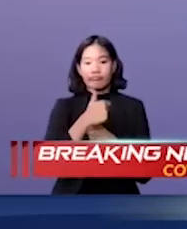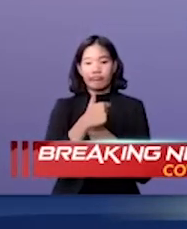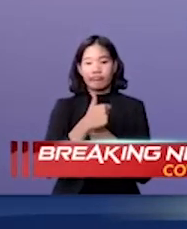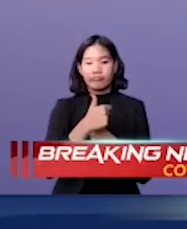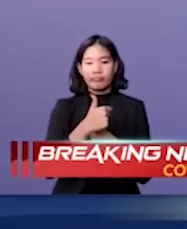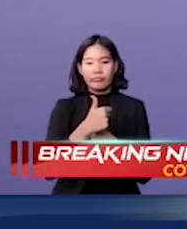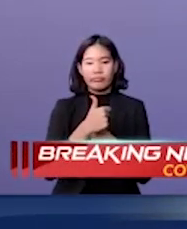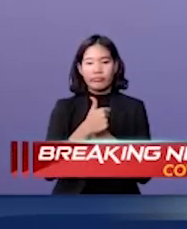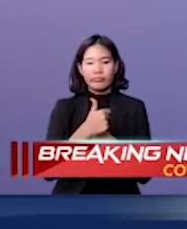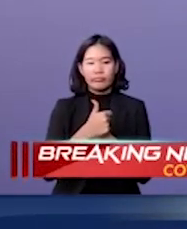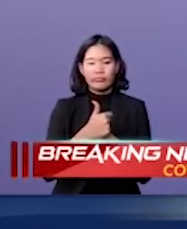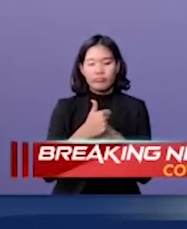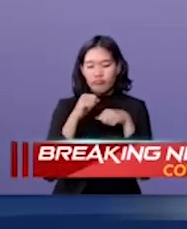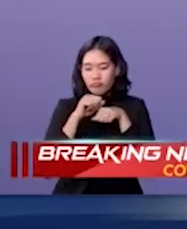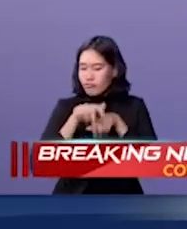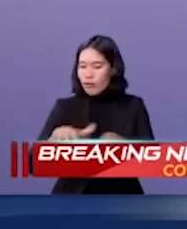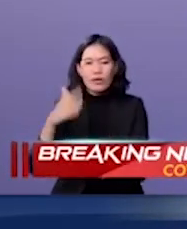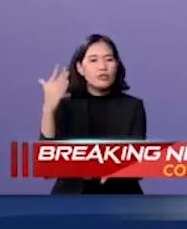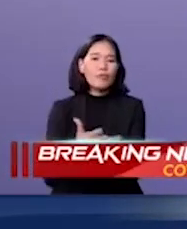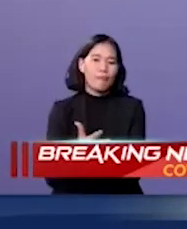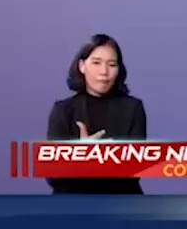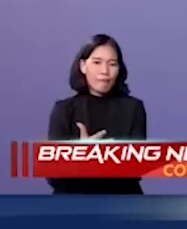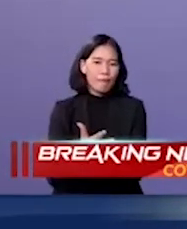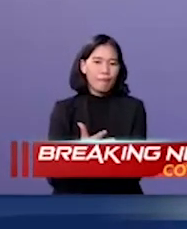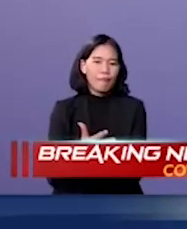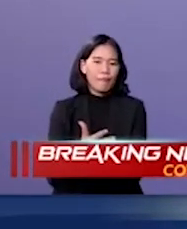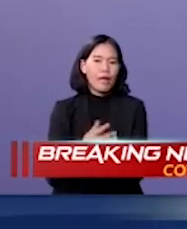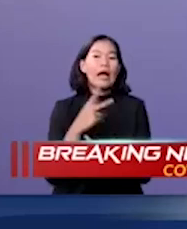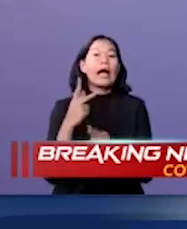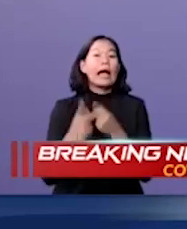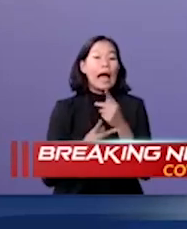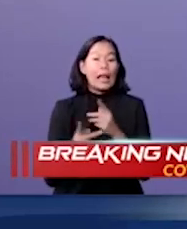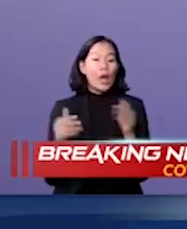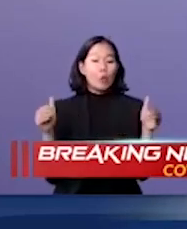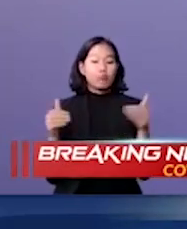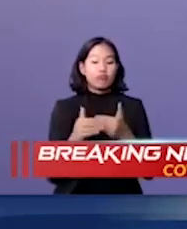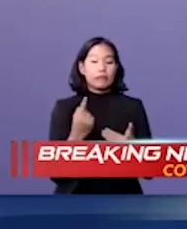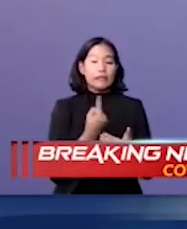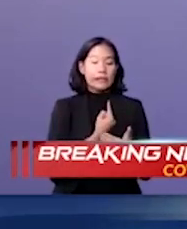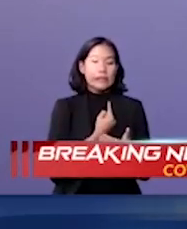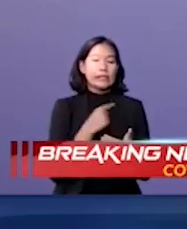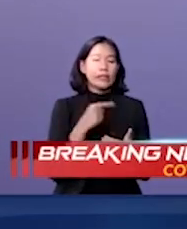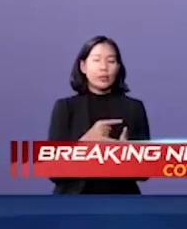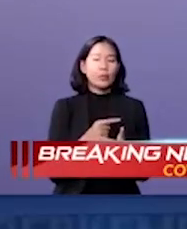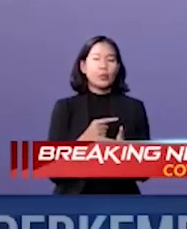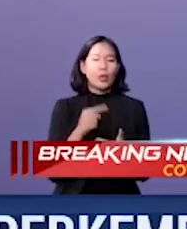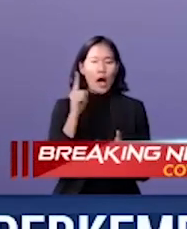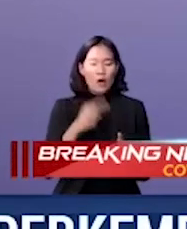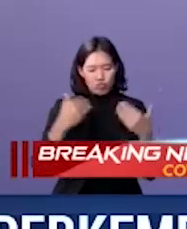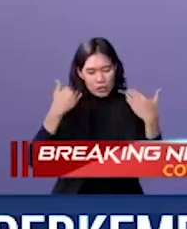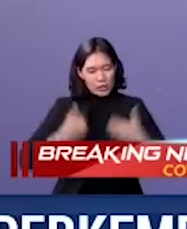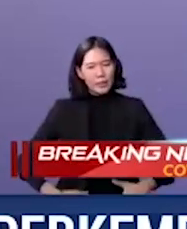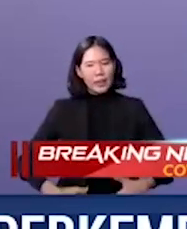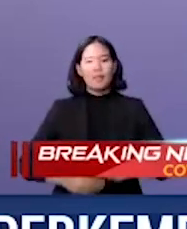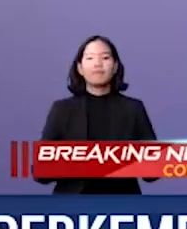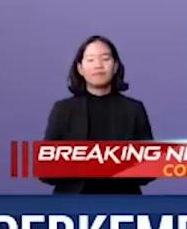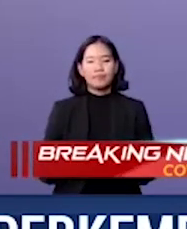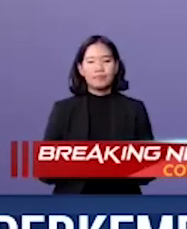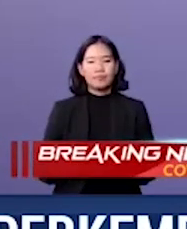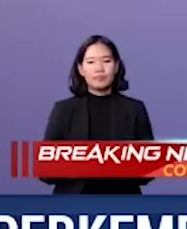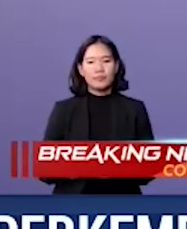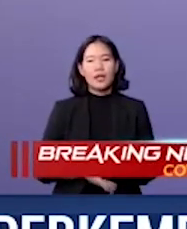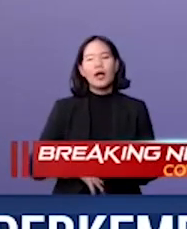menghentikan penularan sepanjang isolasi dilaksanakan secara ketat Ayo kita